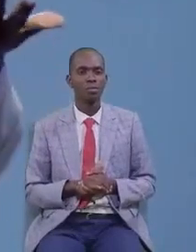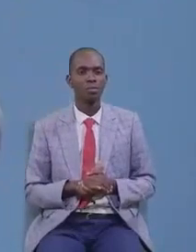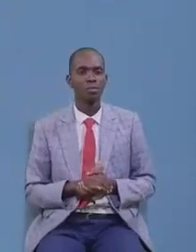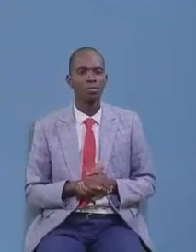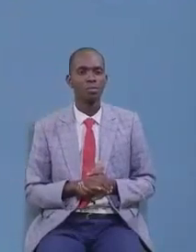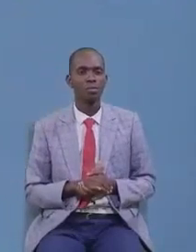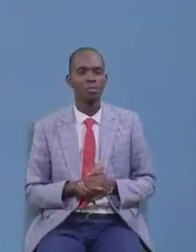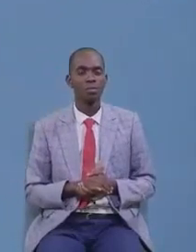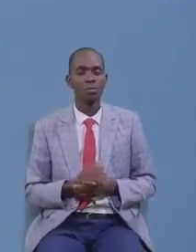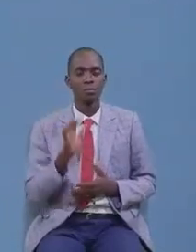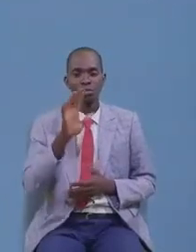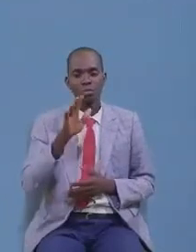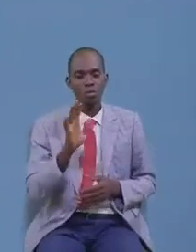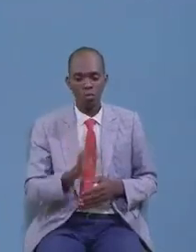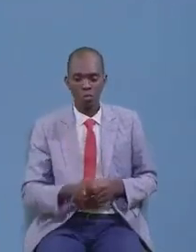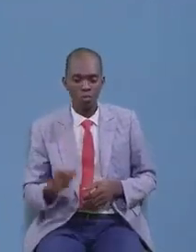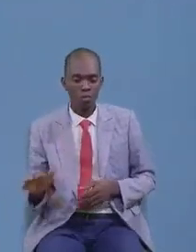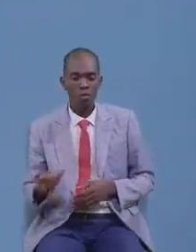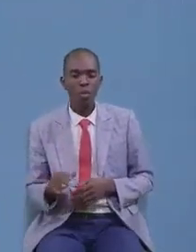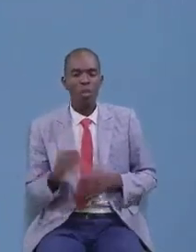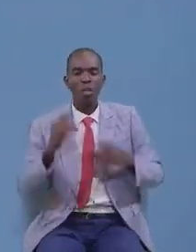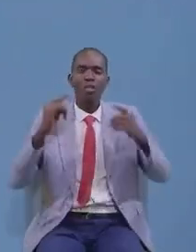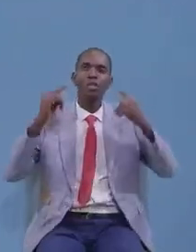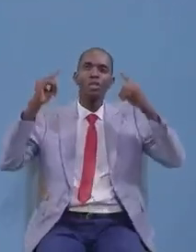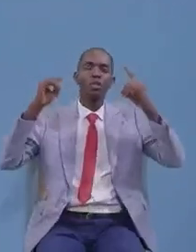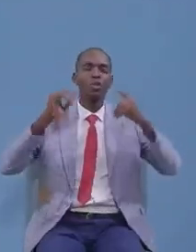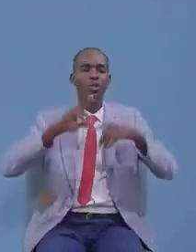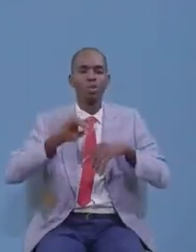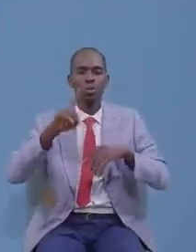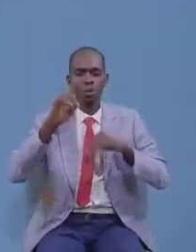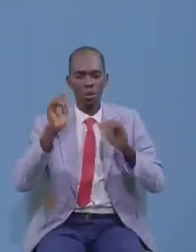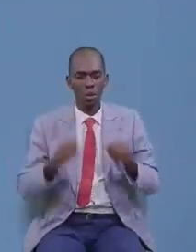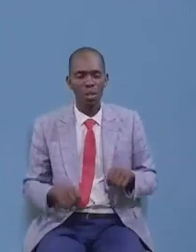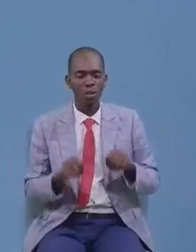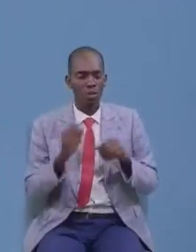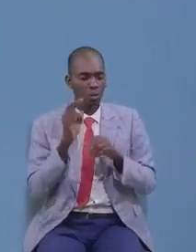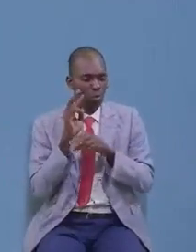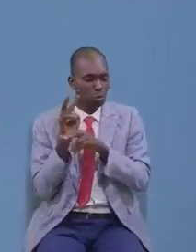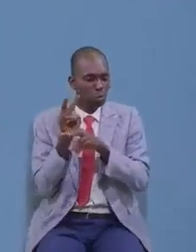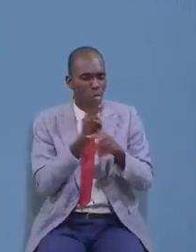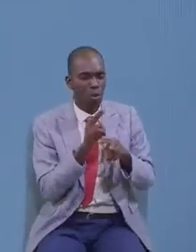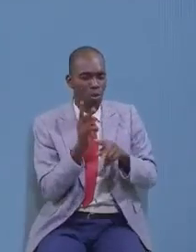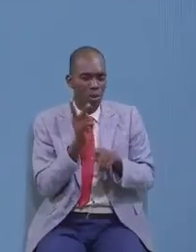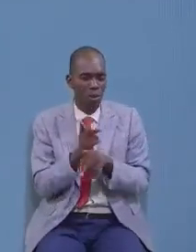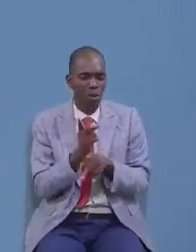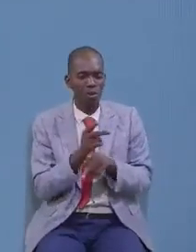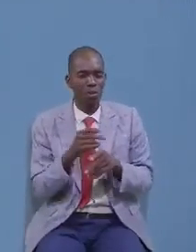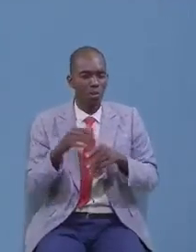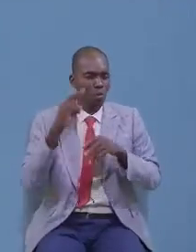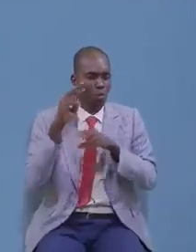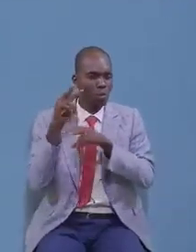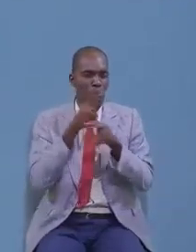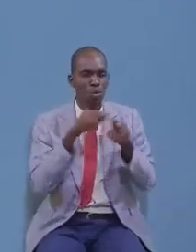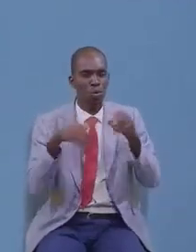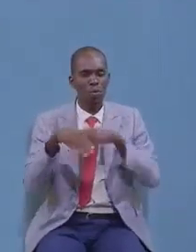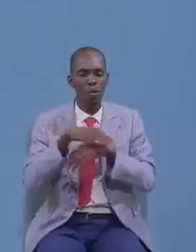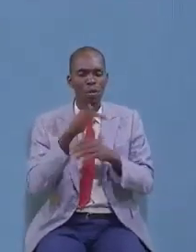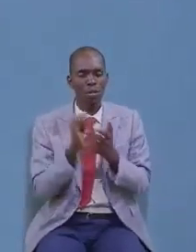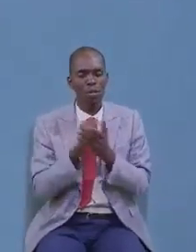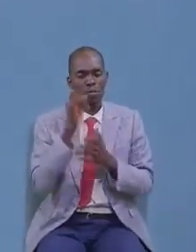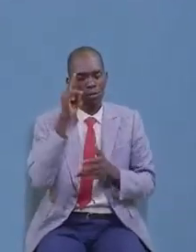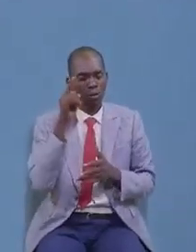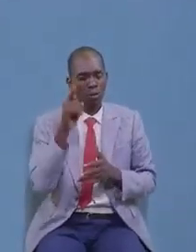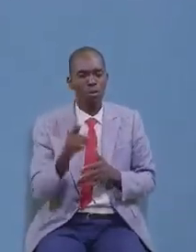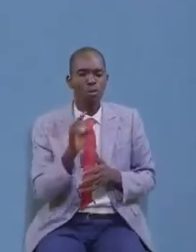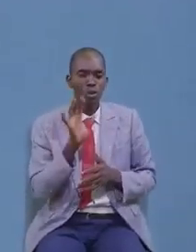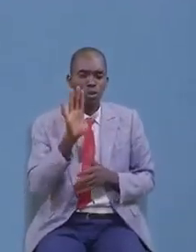గమనించలేరు. Your achievement, your accomplishment, nobody can watch over that for you. మీరు సాధించినవి, సంపాదించినవి, ముగించినవి ఎవరు కూడా